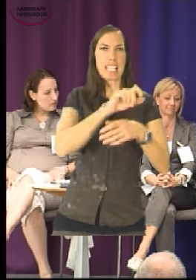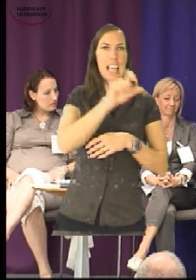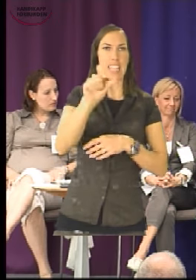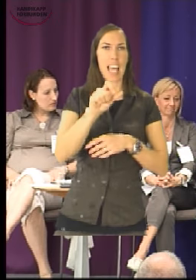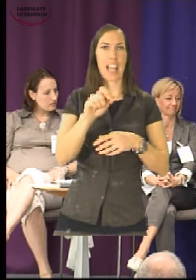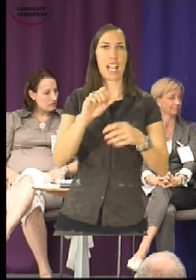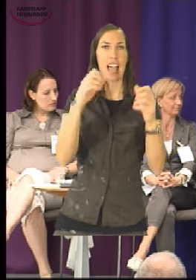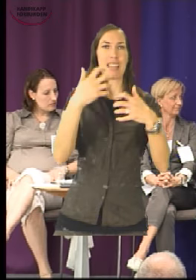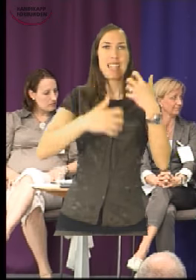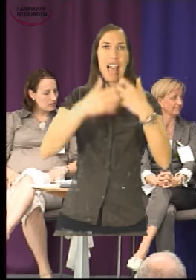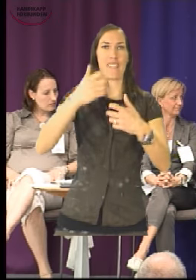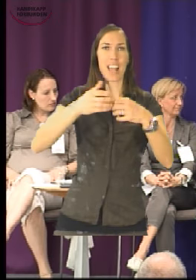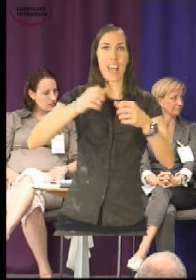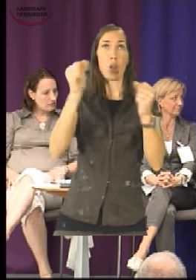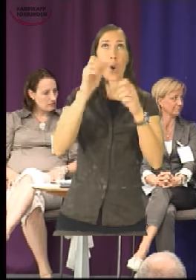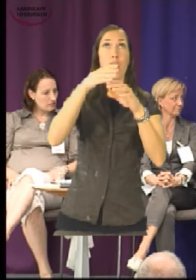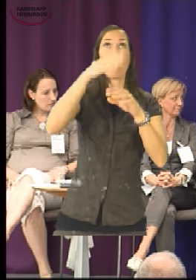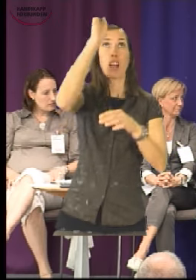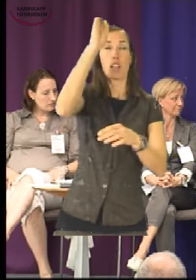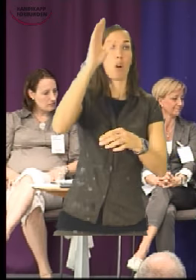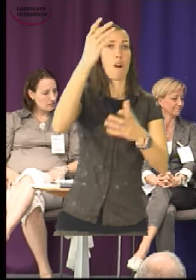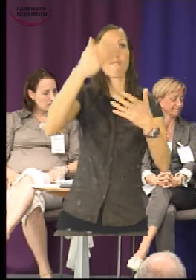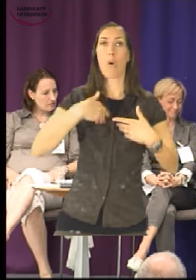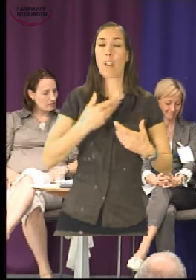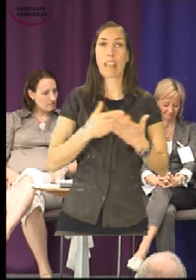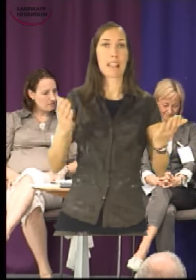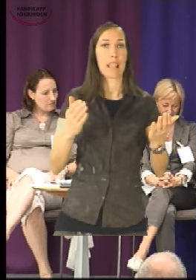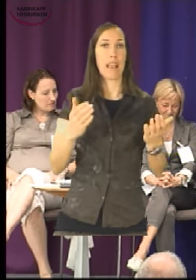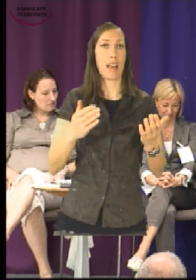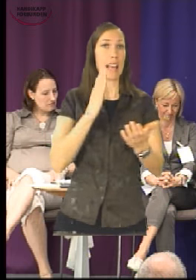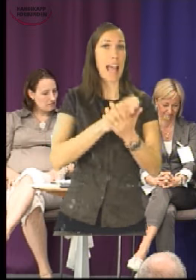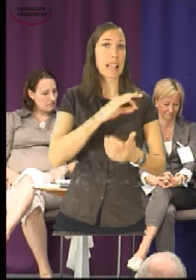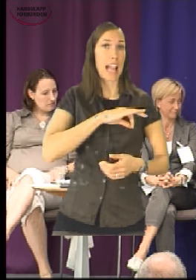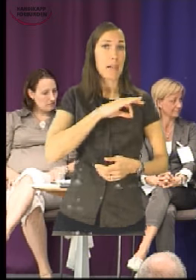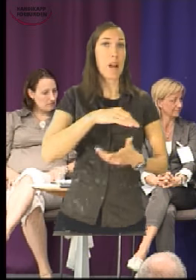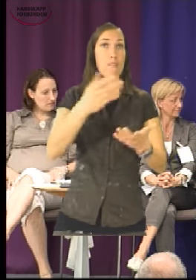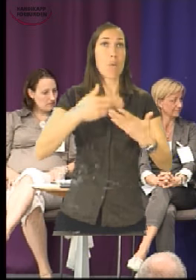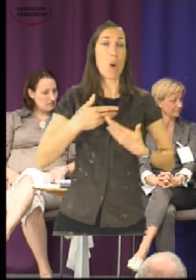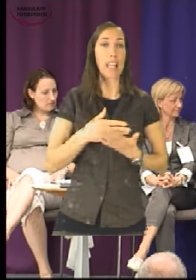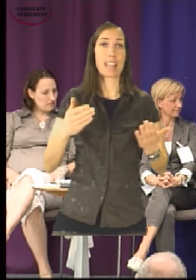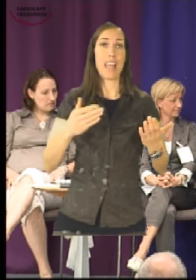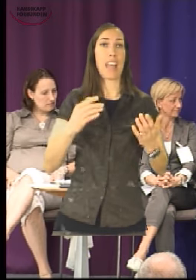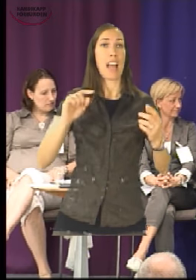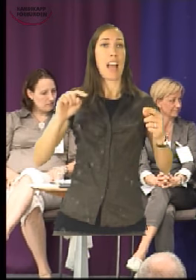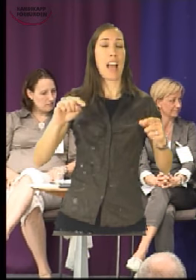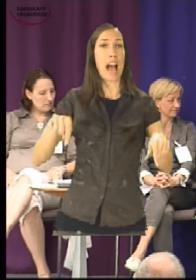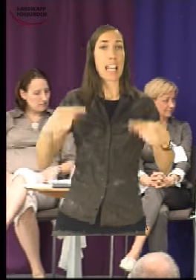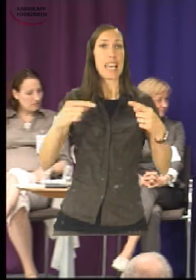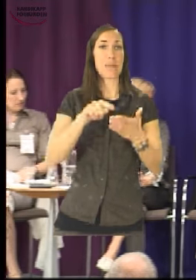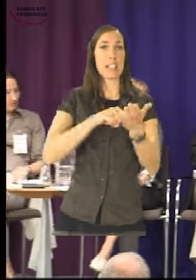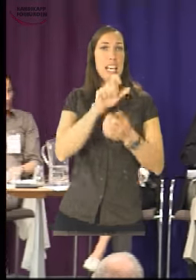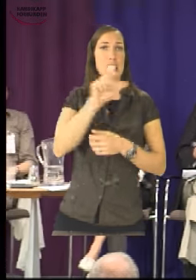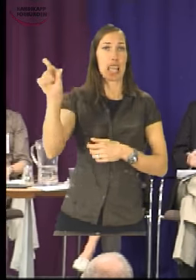de effektivaste läkemedlen. Det finns inga allergispecialister. Kan ni politiker acceptera ett sådant